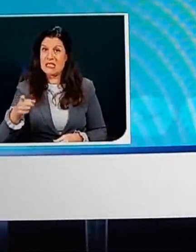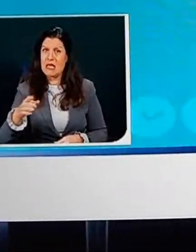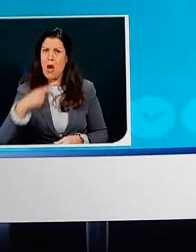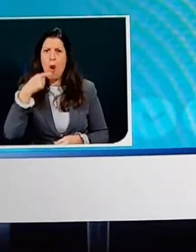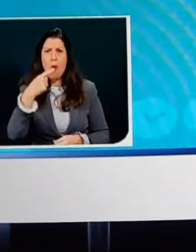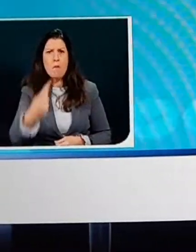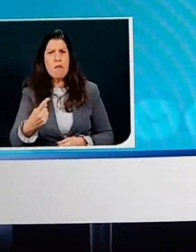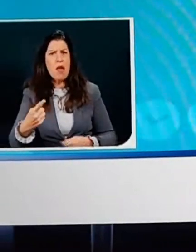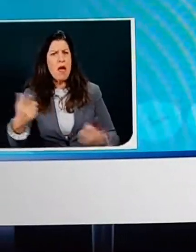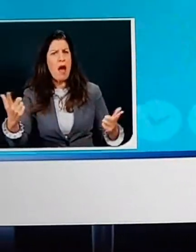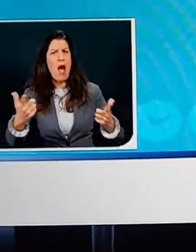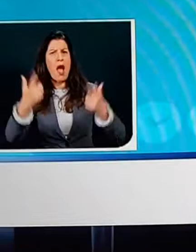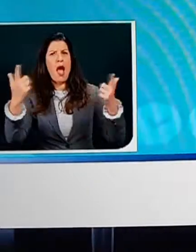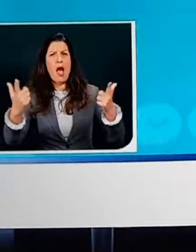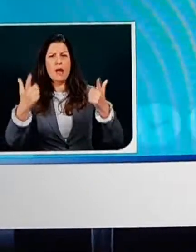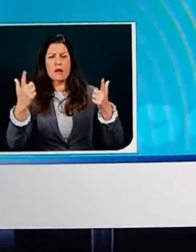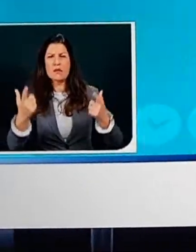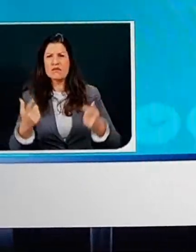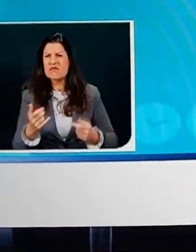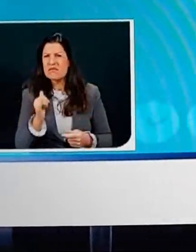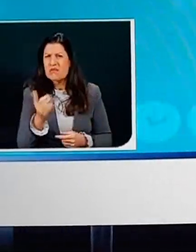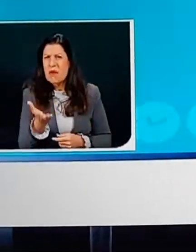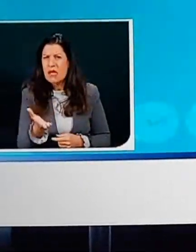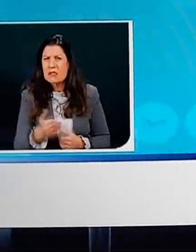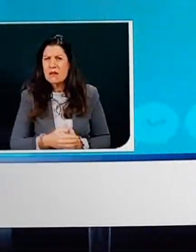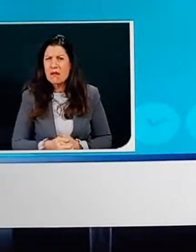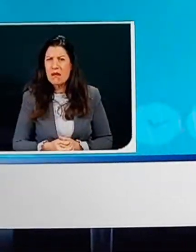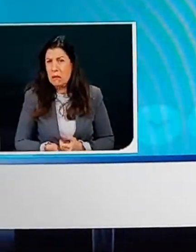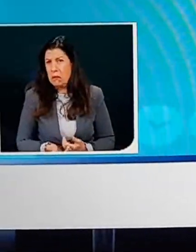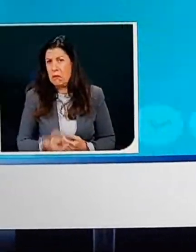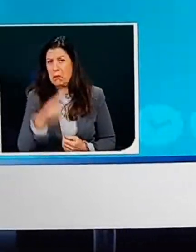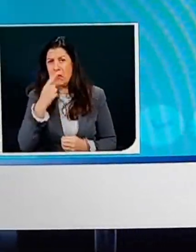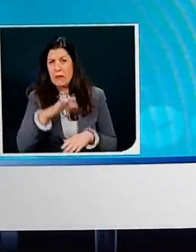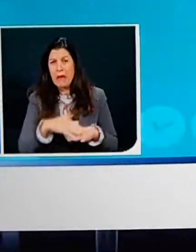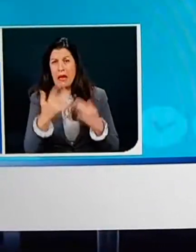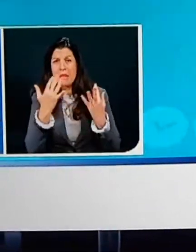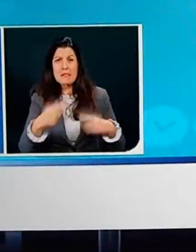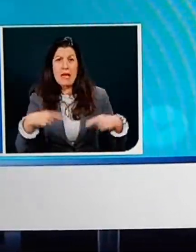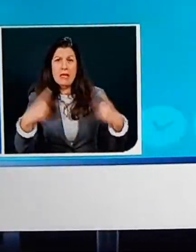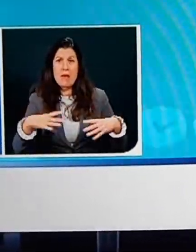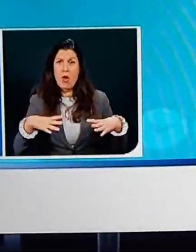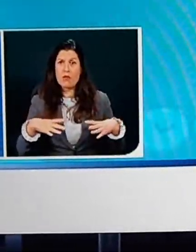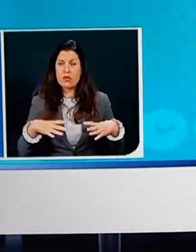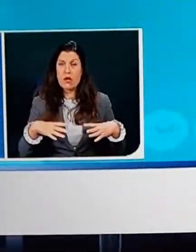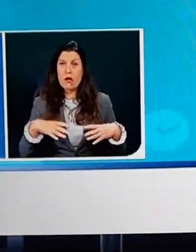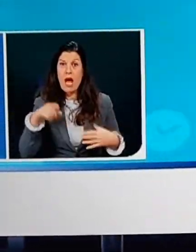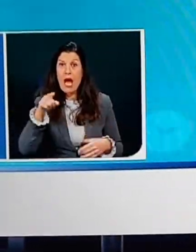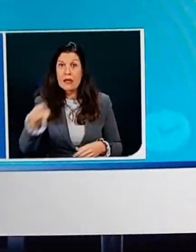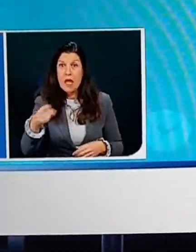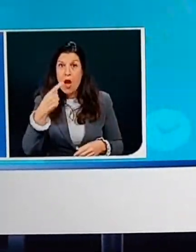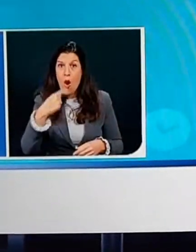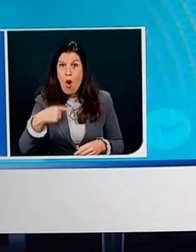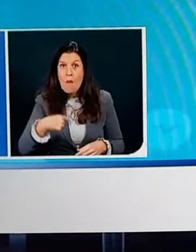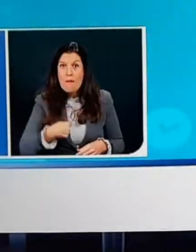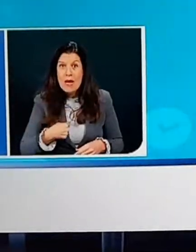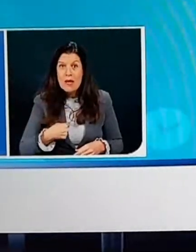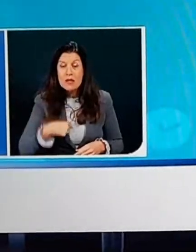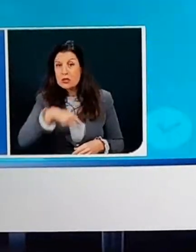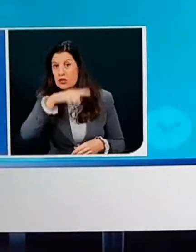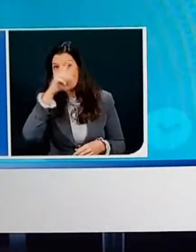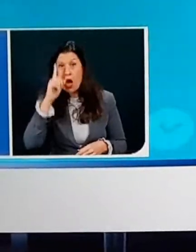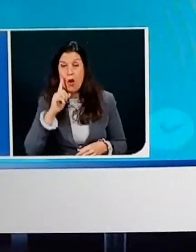חגיגיות, על מה אנחנו מדברים, בסך הכל על כמה ימי חופשה, והשר מדבר איתנו שההורים לא יצטרכו